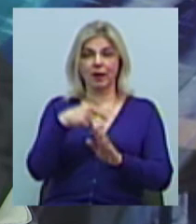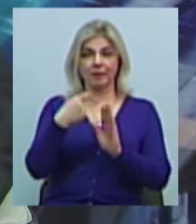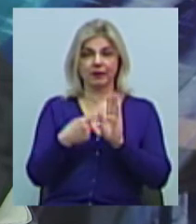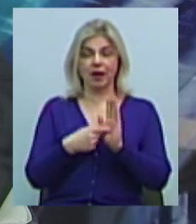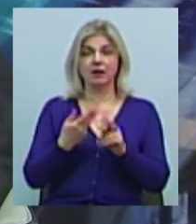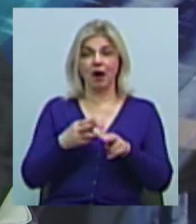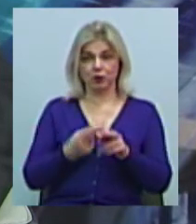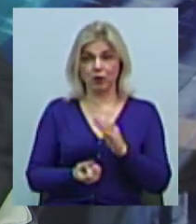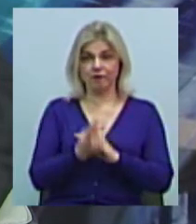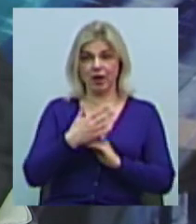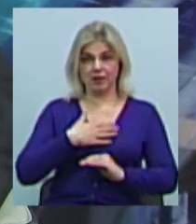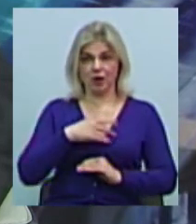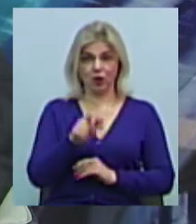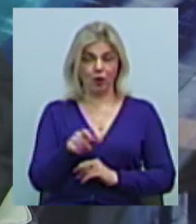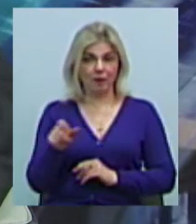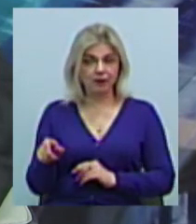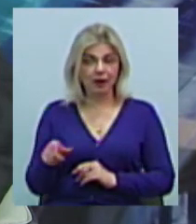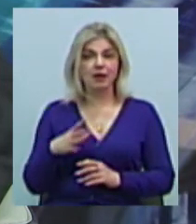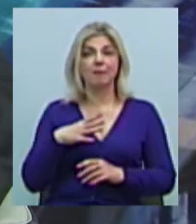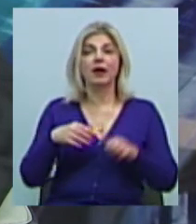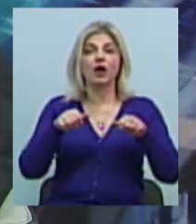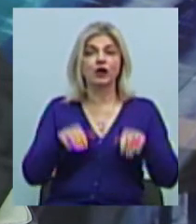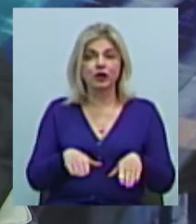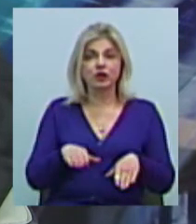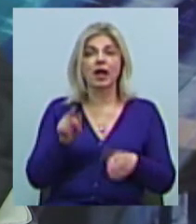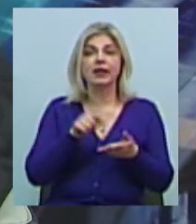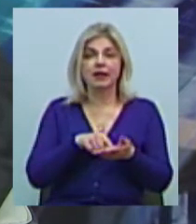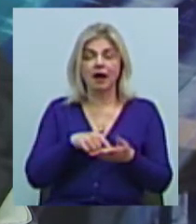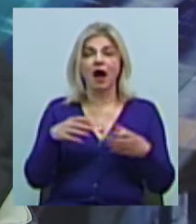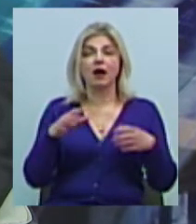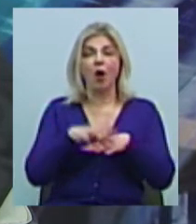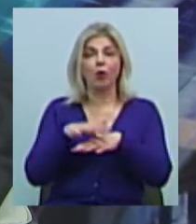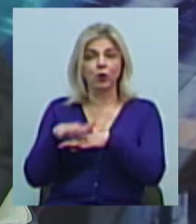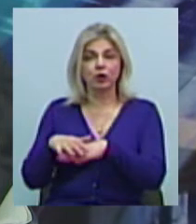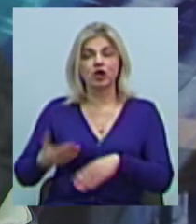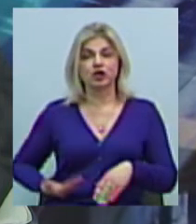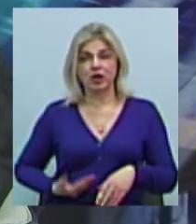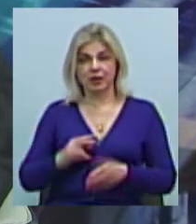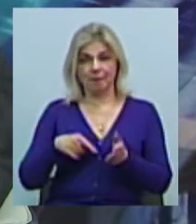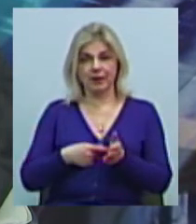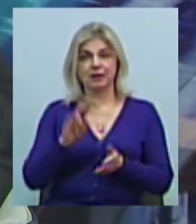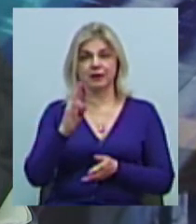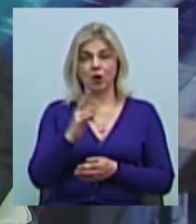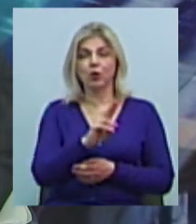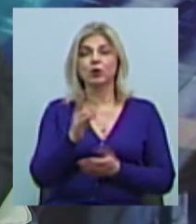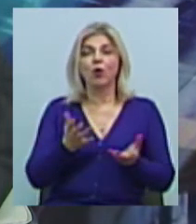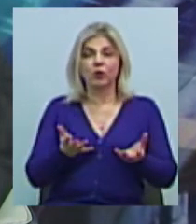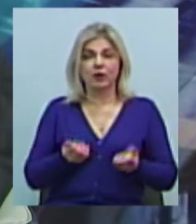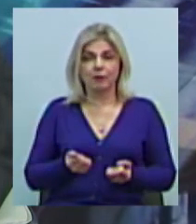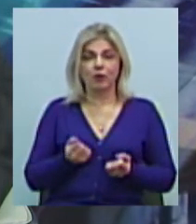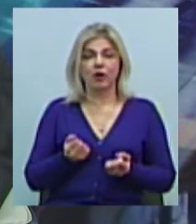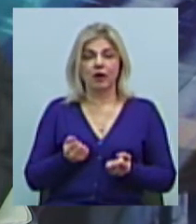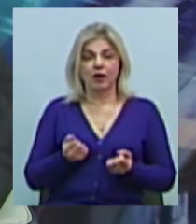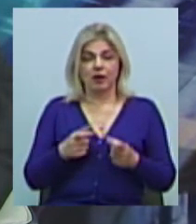які виникли у наших громадян, було прийнято рішення, що в тих рахунках мешканці міста Миколаєва, які отримують на